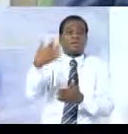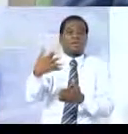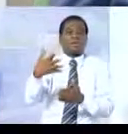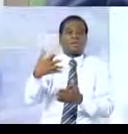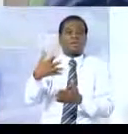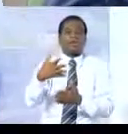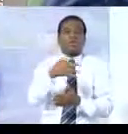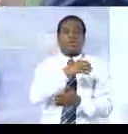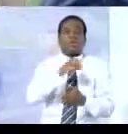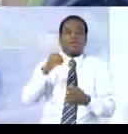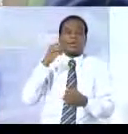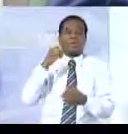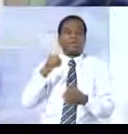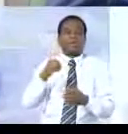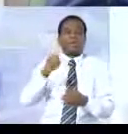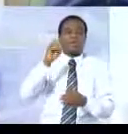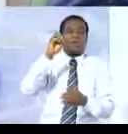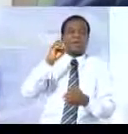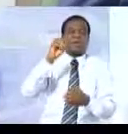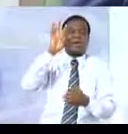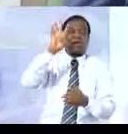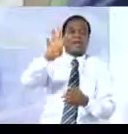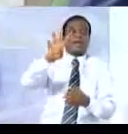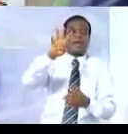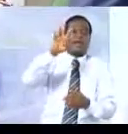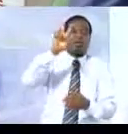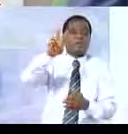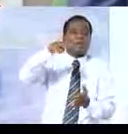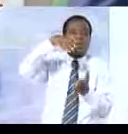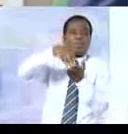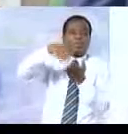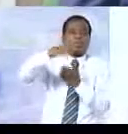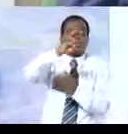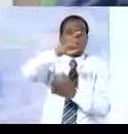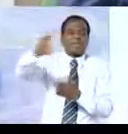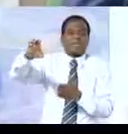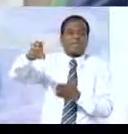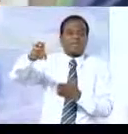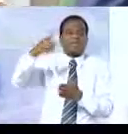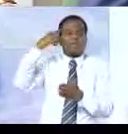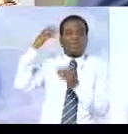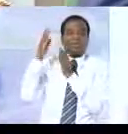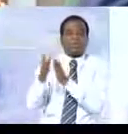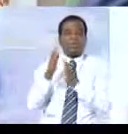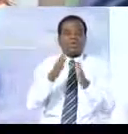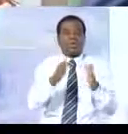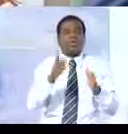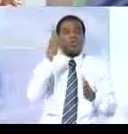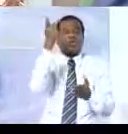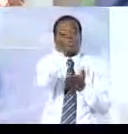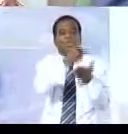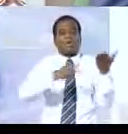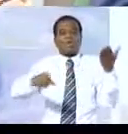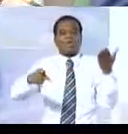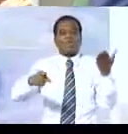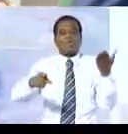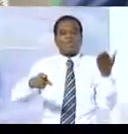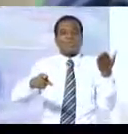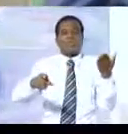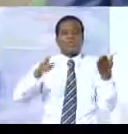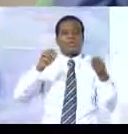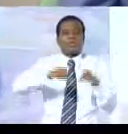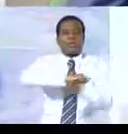de 42 milliards 600 millions pour régler une partie